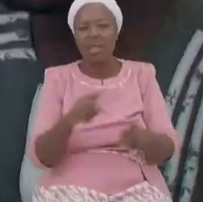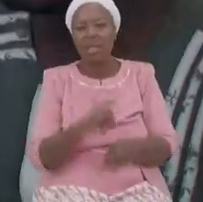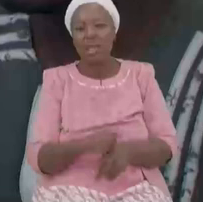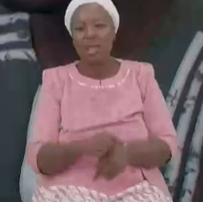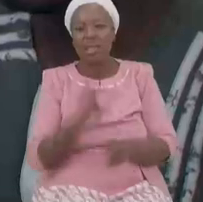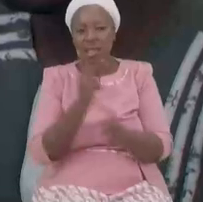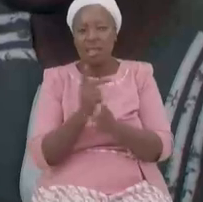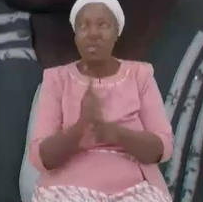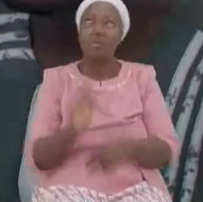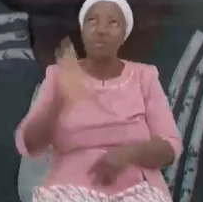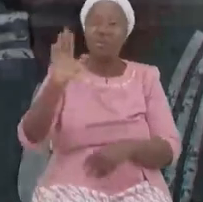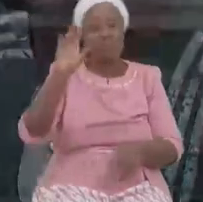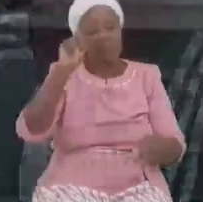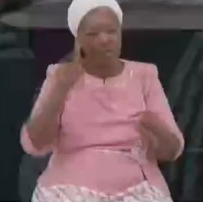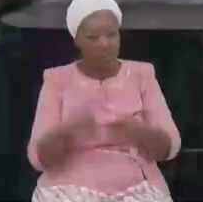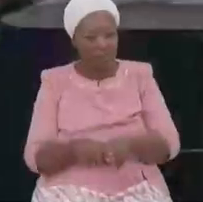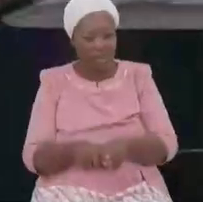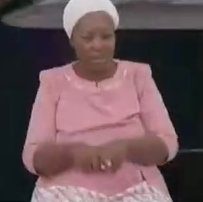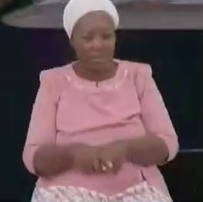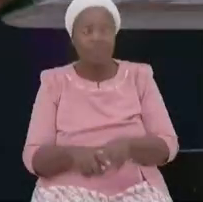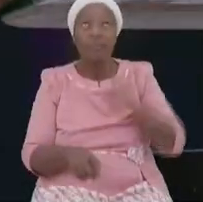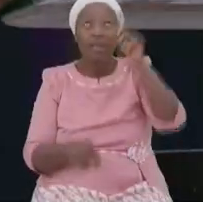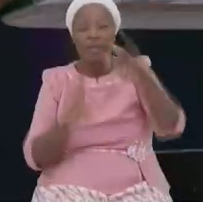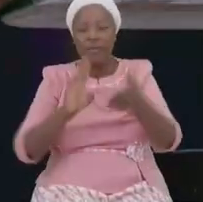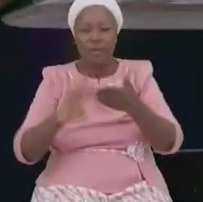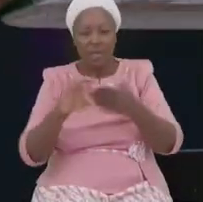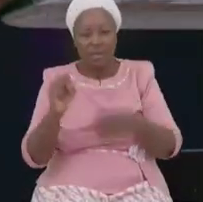Il pardonne, il guérit,